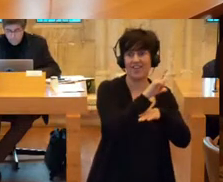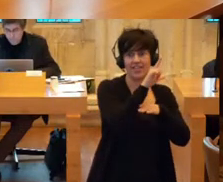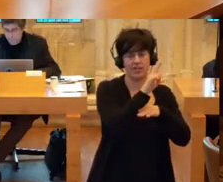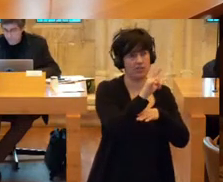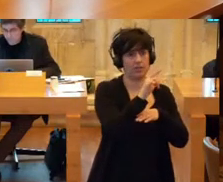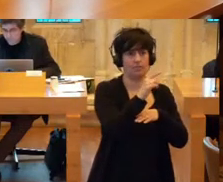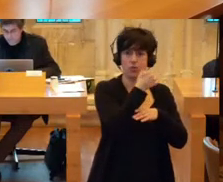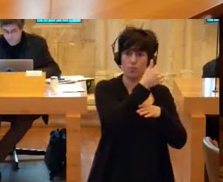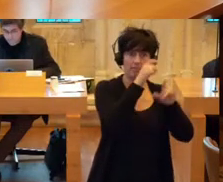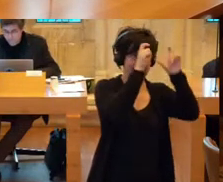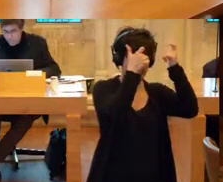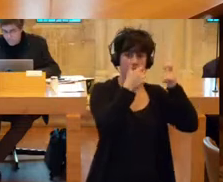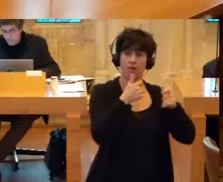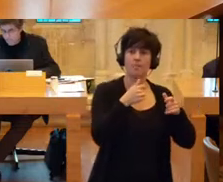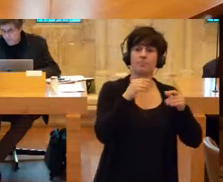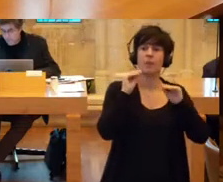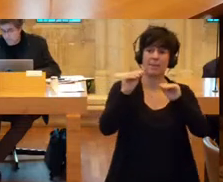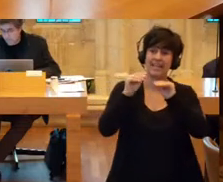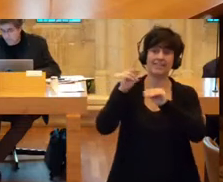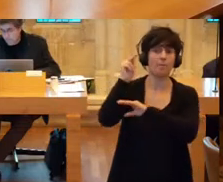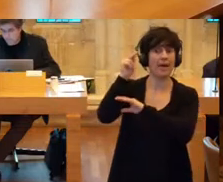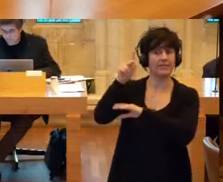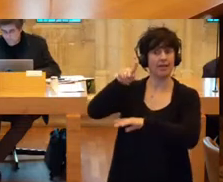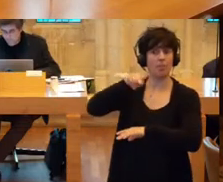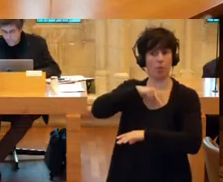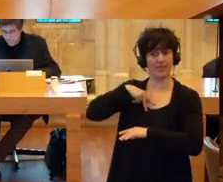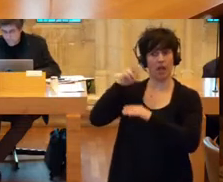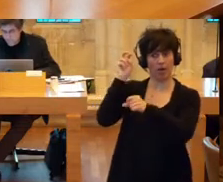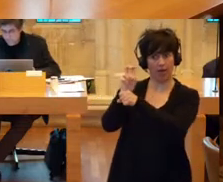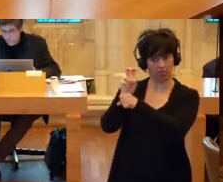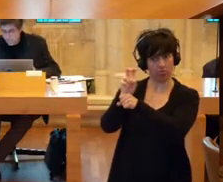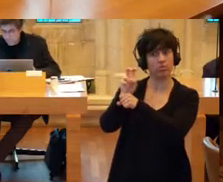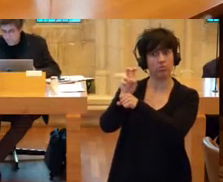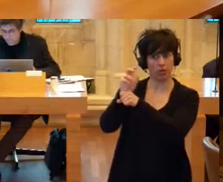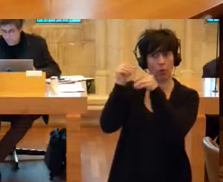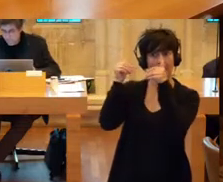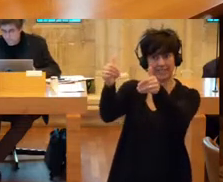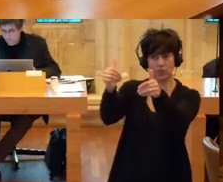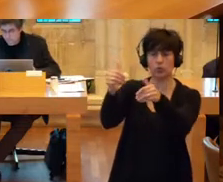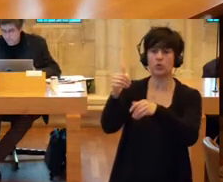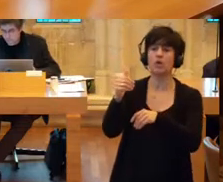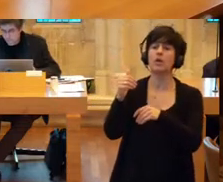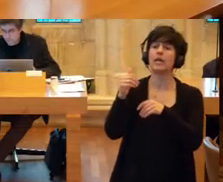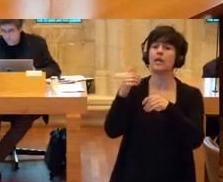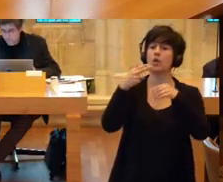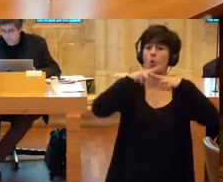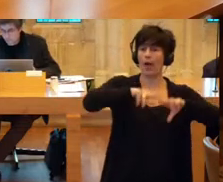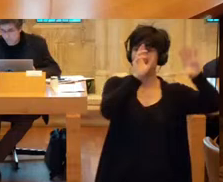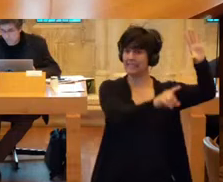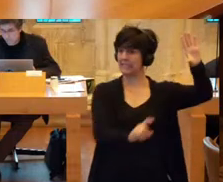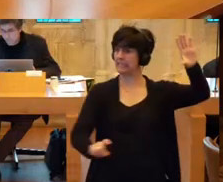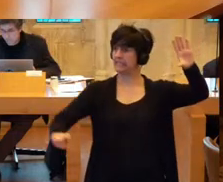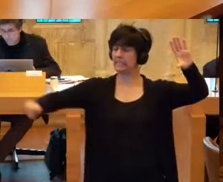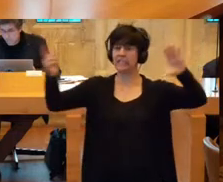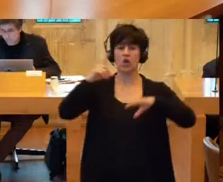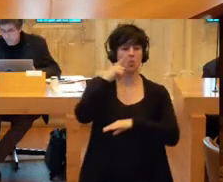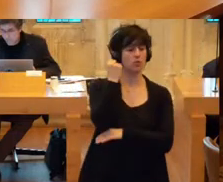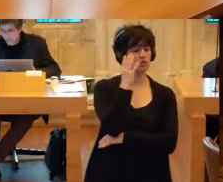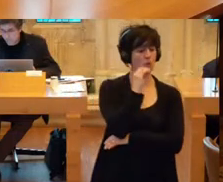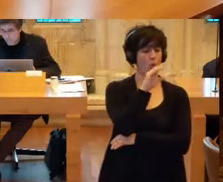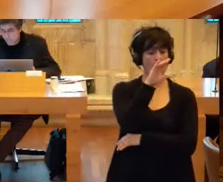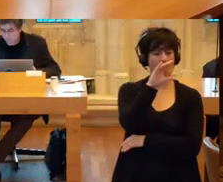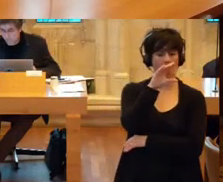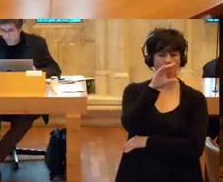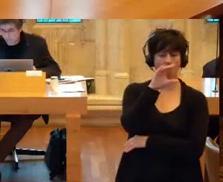resté propriétaire, lui, des magasins parisiens et qui a vendu à M. Ohayon tous les magasins de